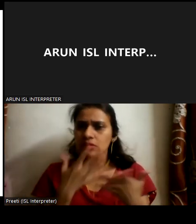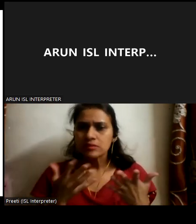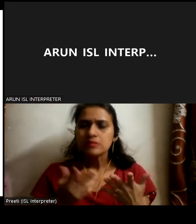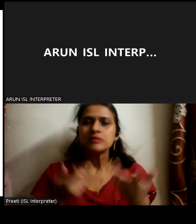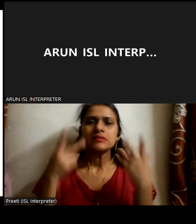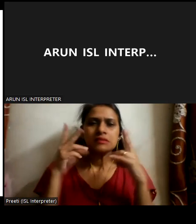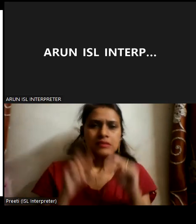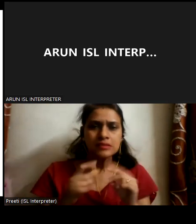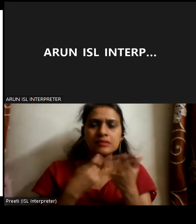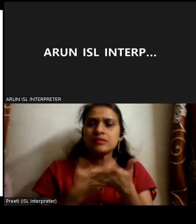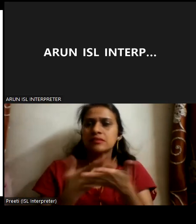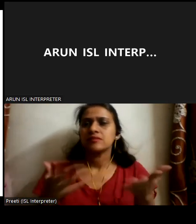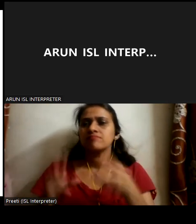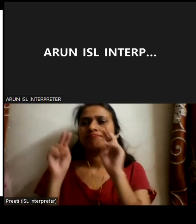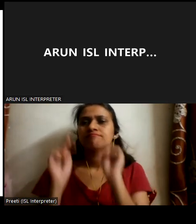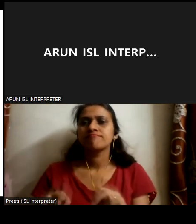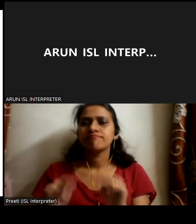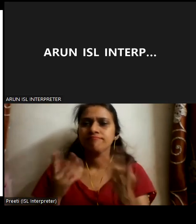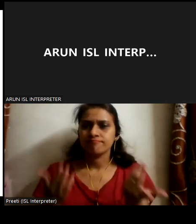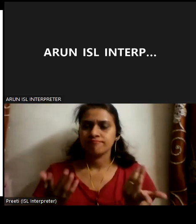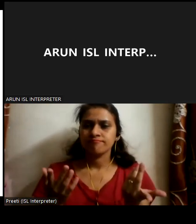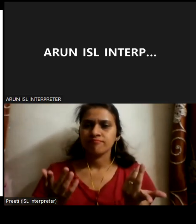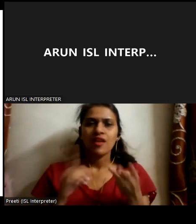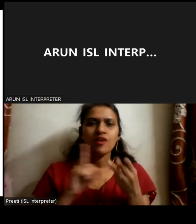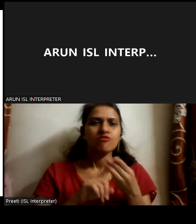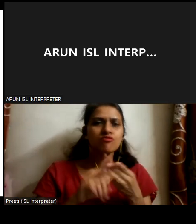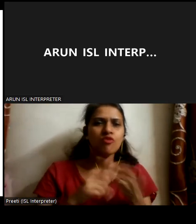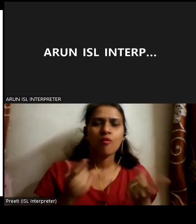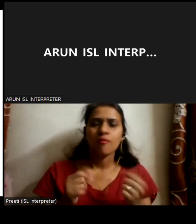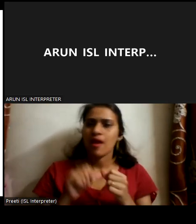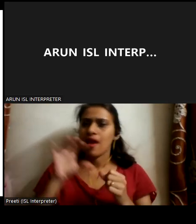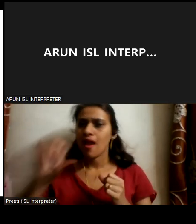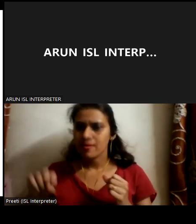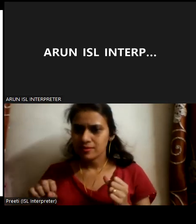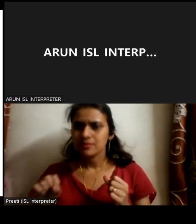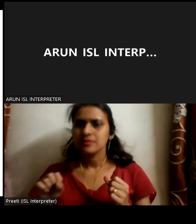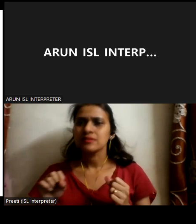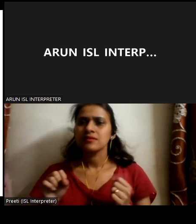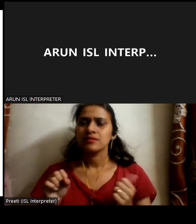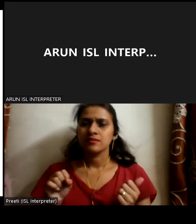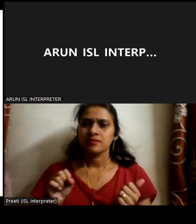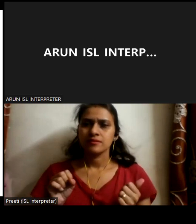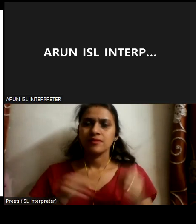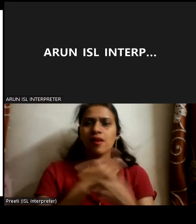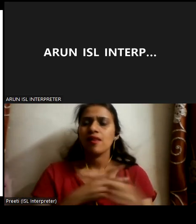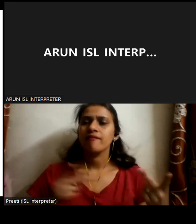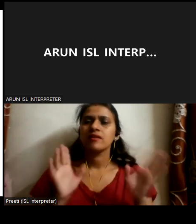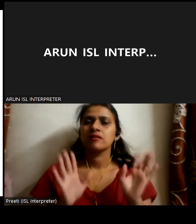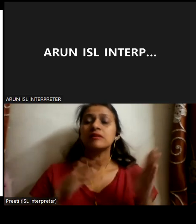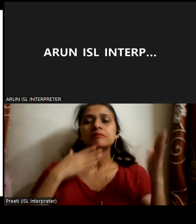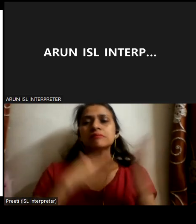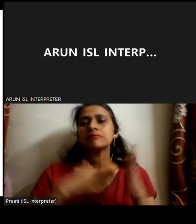है रिसोर्सेज का, एक्सेस टू एम्प्लॉयमेंट, एक्सेस टू एक्सेसिबल इंफ्रास्ट्रक्चर. सो देर आर वेरियस